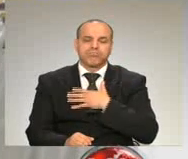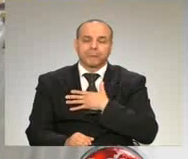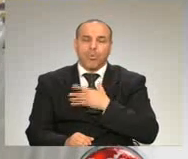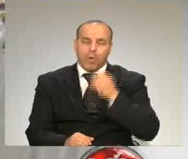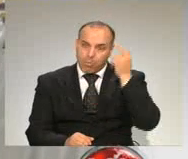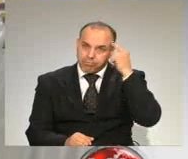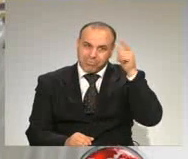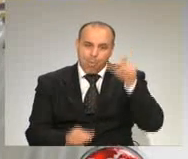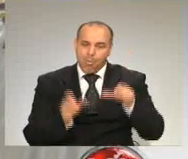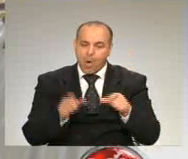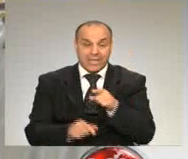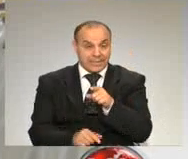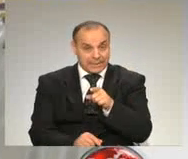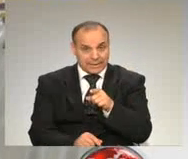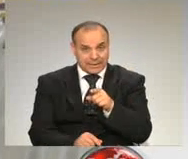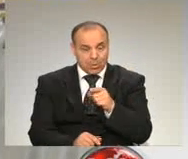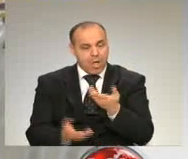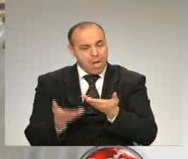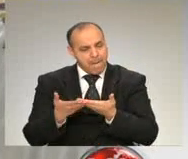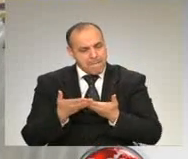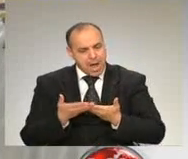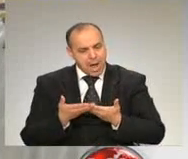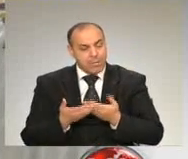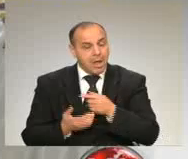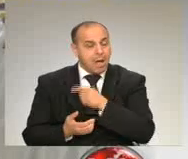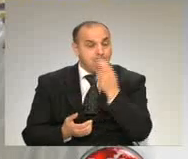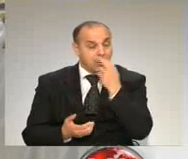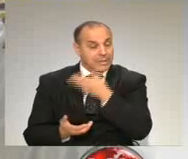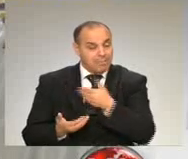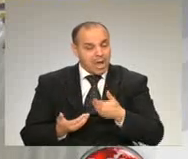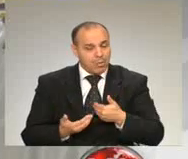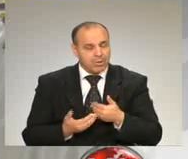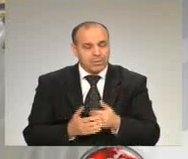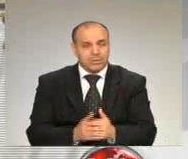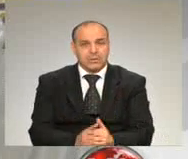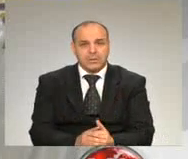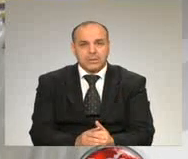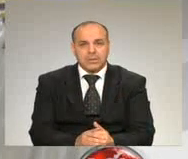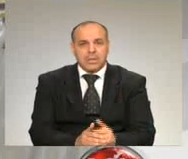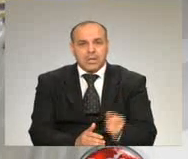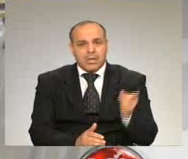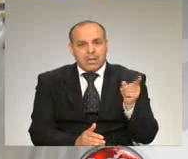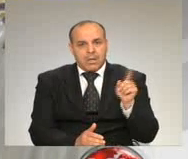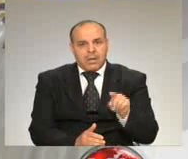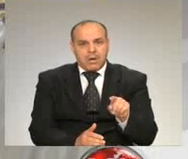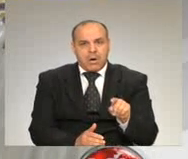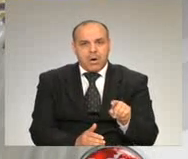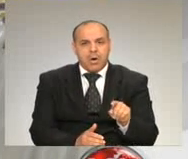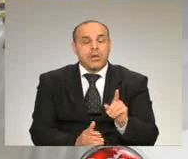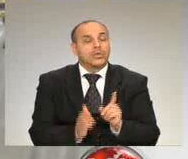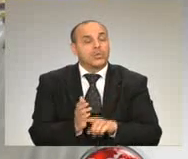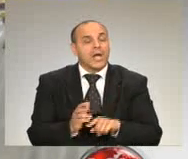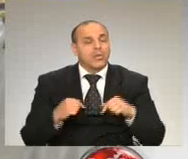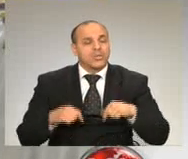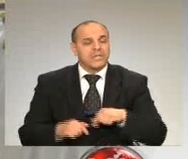وعي المواطنين وتعاونها مع الوحدات الأمنية. وكذلك